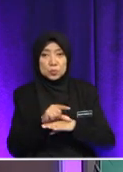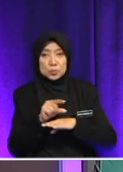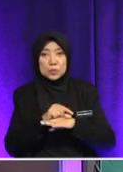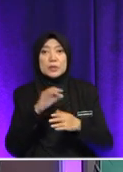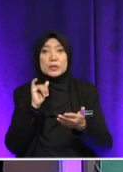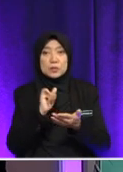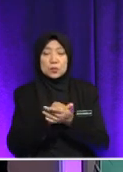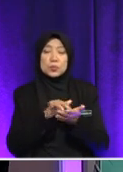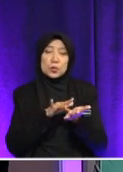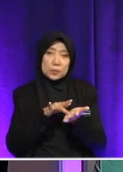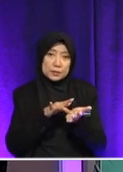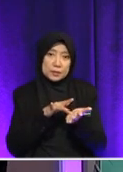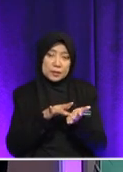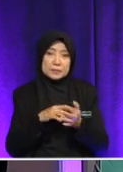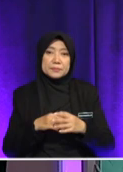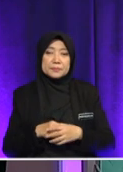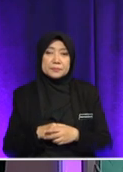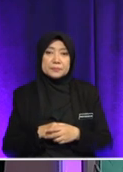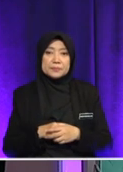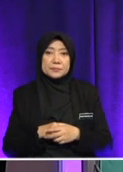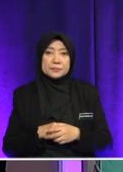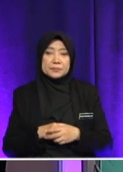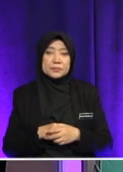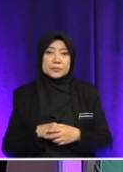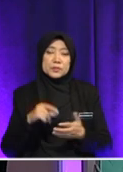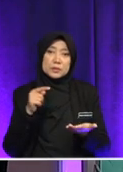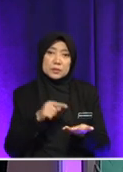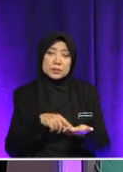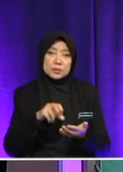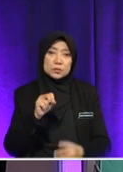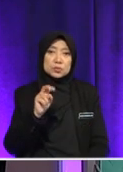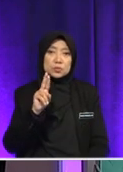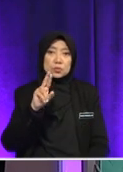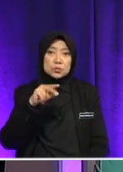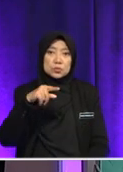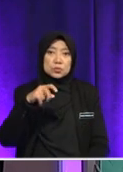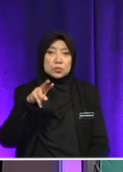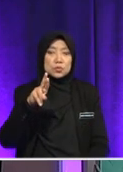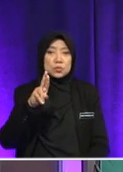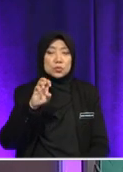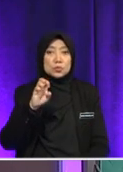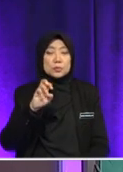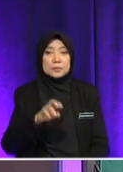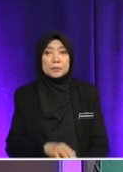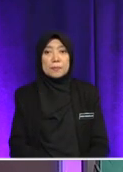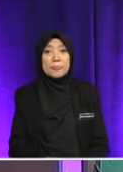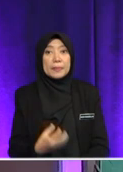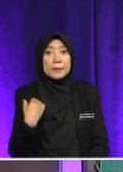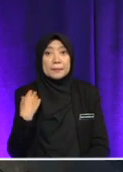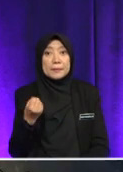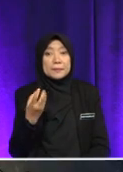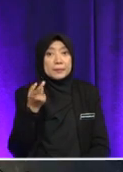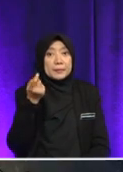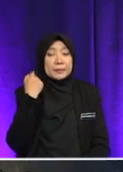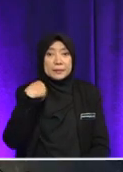bidang perubahan oke oke Ini adalah super conductor Oke sekitar udah belajar ada berapa tadi ada